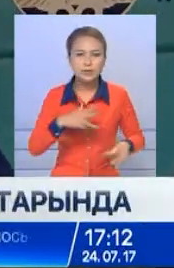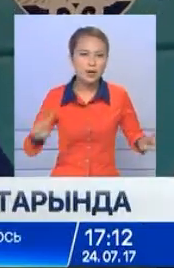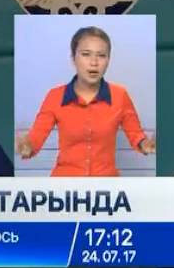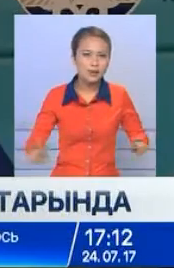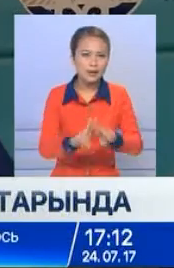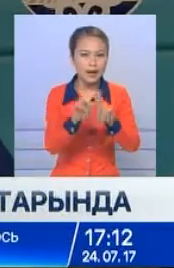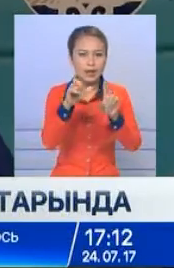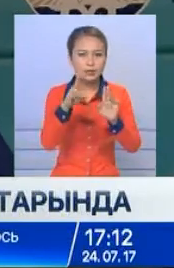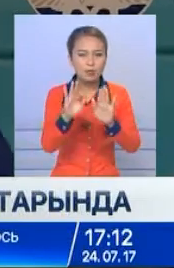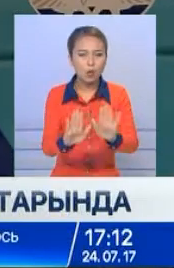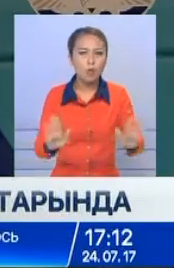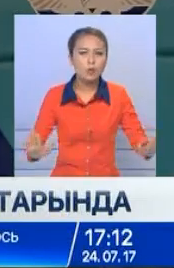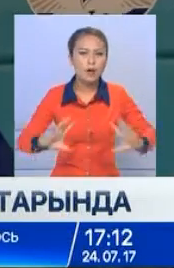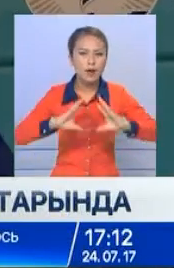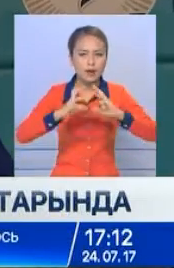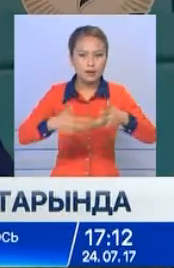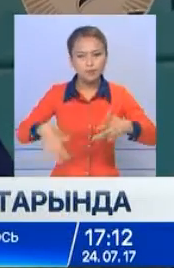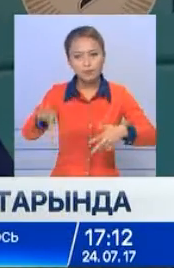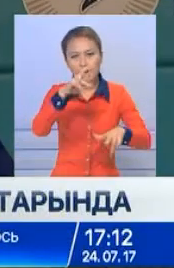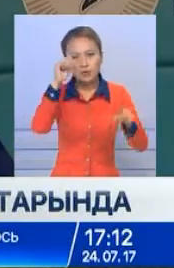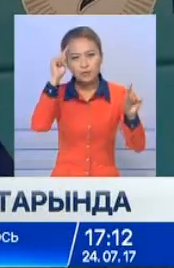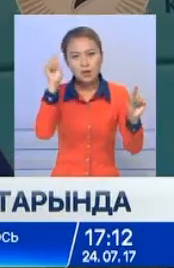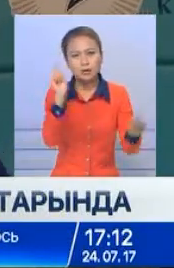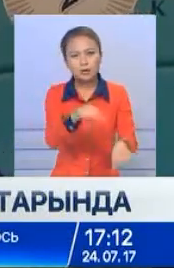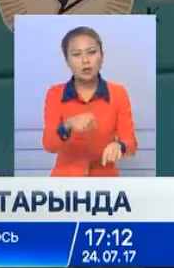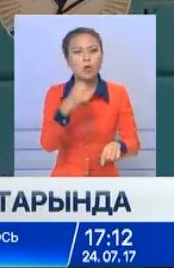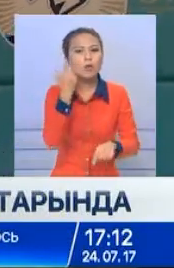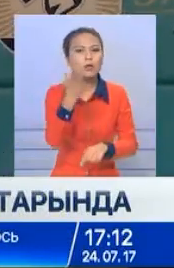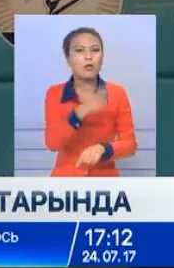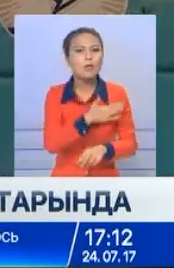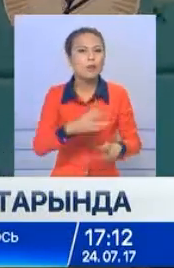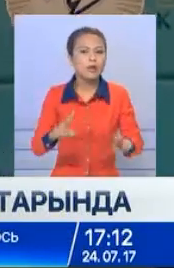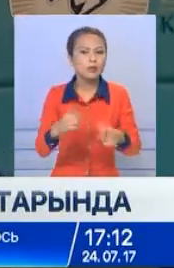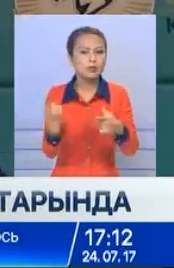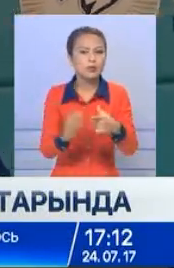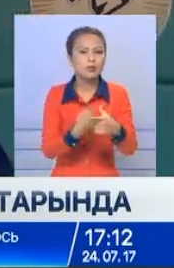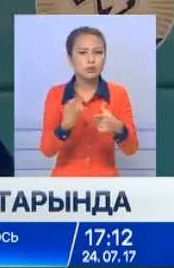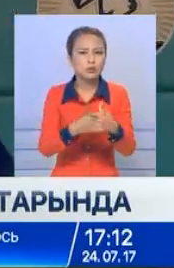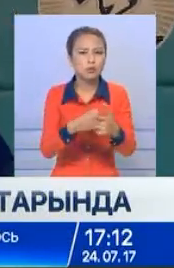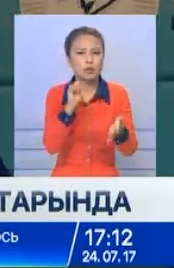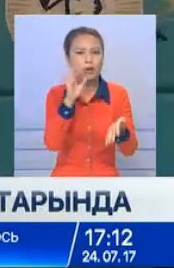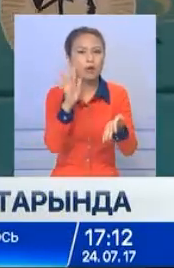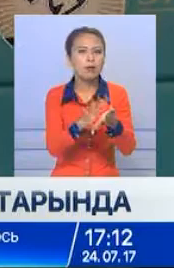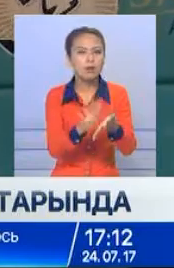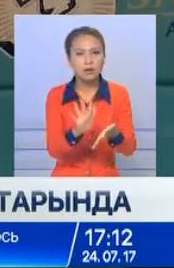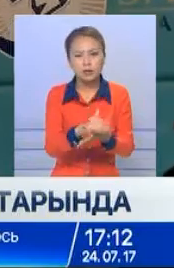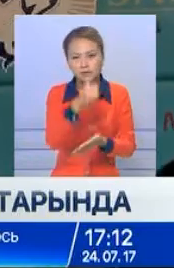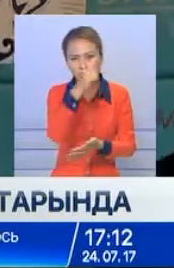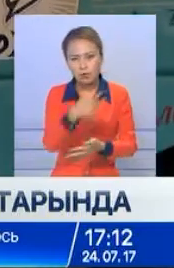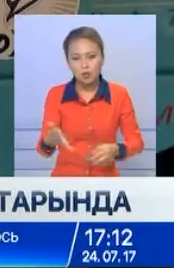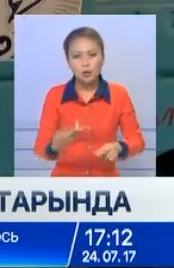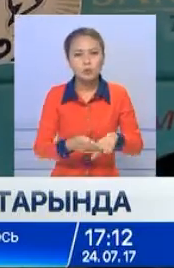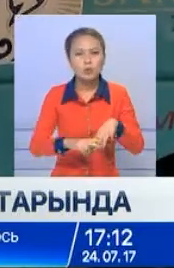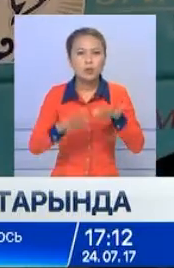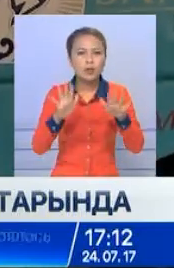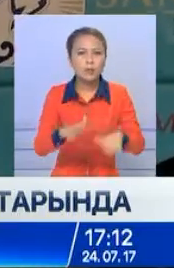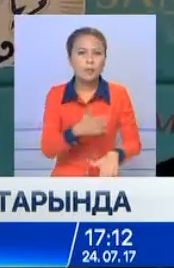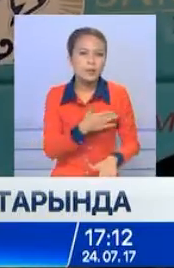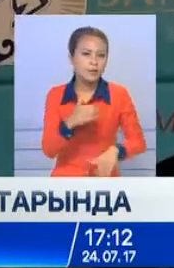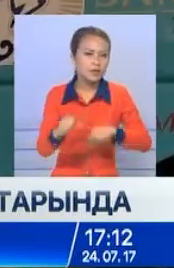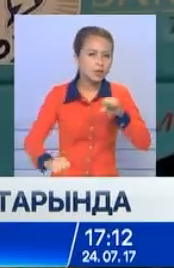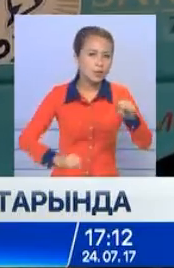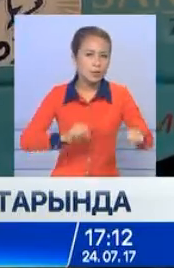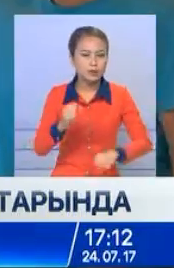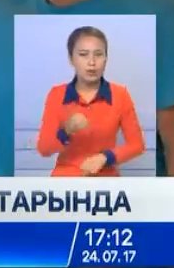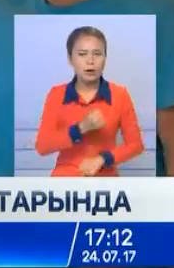Экспо көрмесі өтіп, күллі әлем назарында тұрған шақта елорданың атына кір келтіргіміз келмеді. Шабандоздардың барлығы